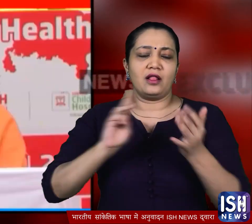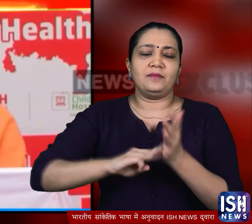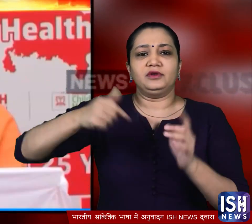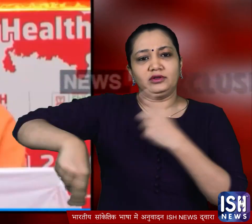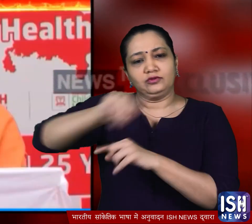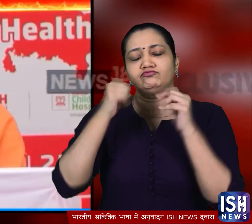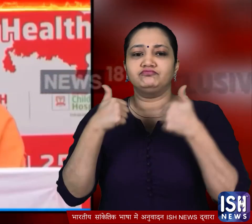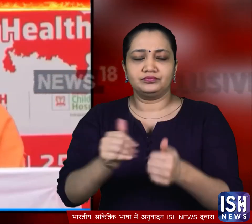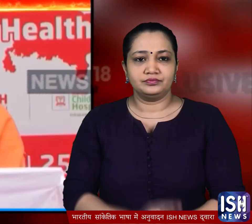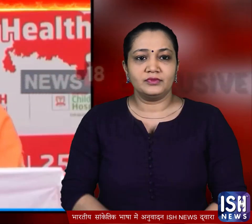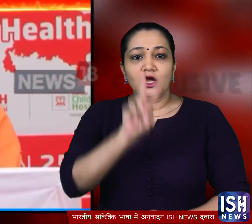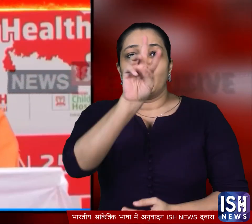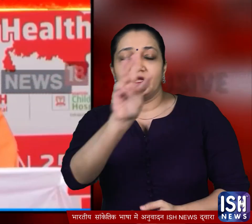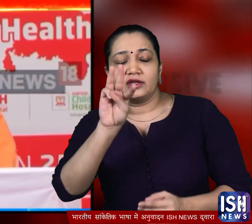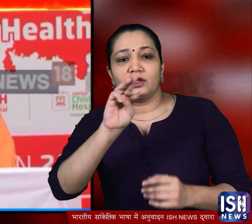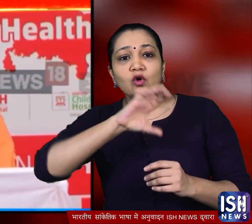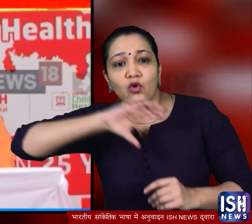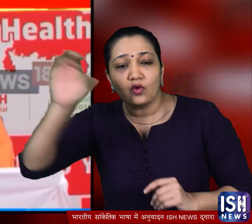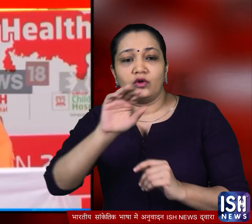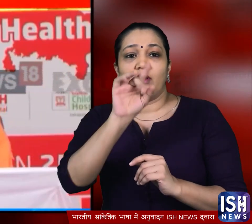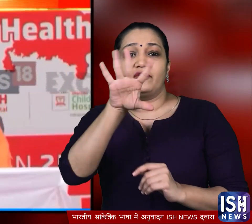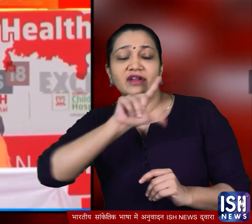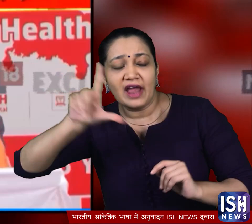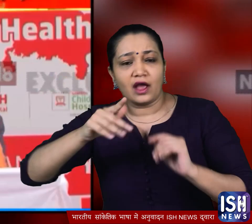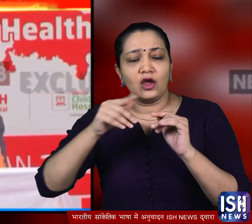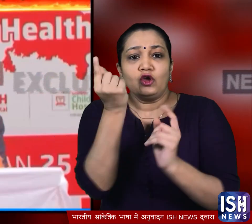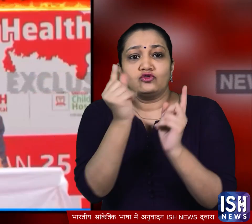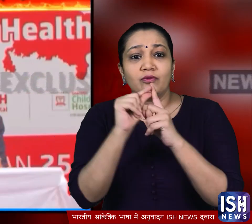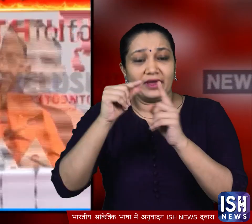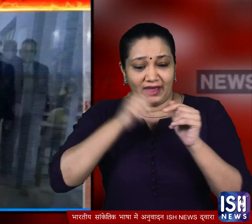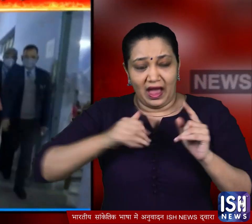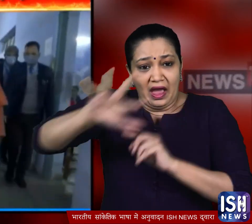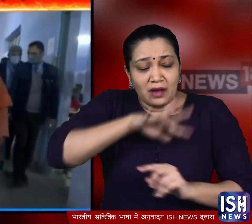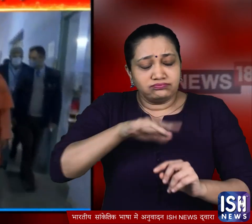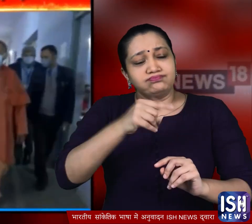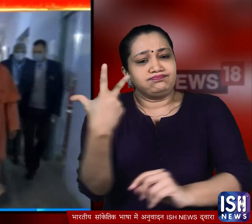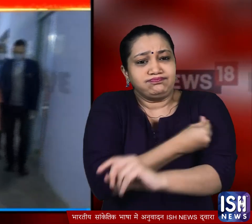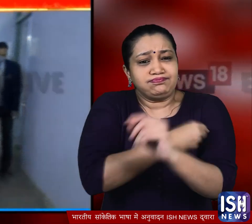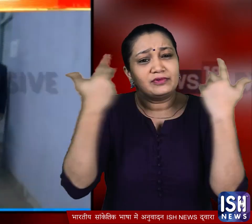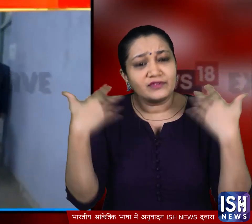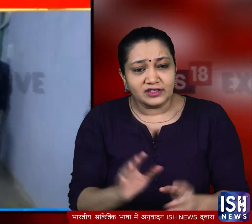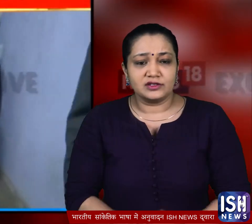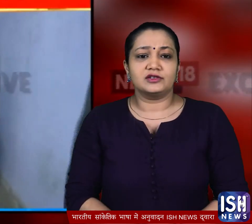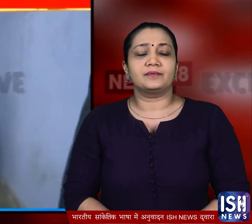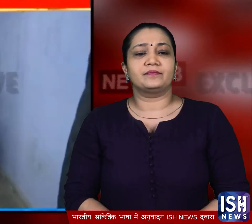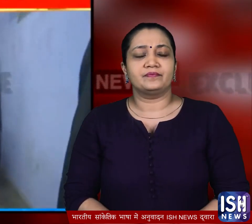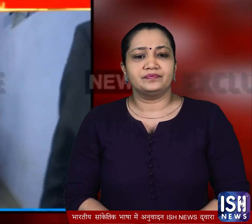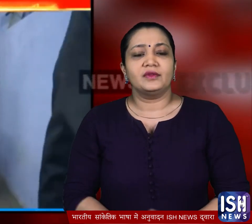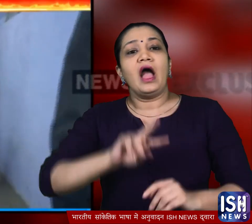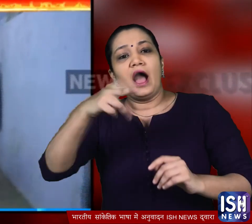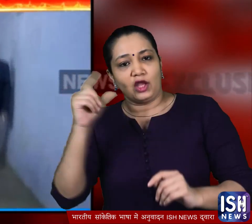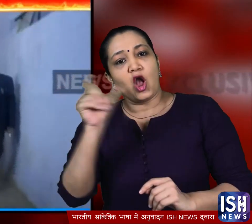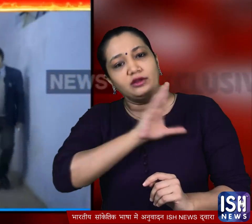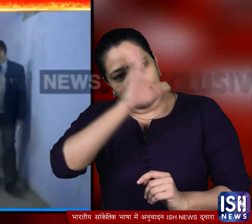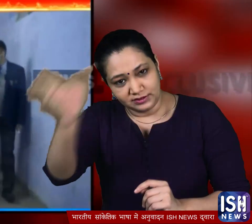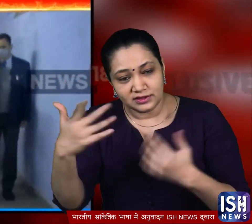भी की। 23 करोड़ 15 लाख से अधिक वैक्सीन की डोजेज हम उत्तर प्रदेश के अंदर दे चुके हैं। इसके बाद सीएम योगी गाजियाबाद के ही एक और मेडिकल कॉलेज